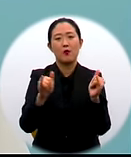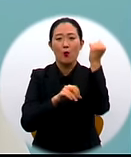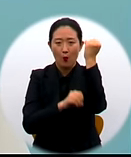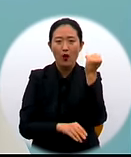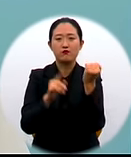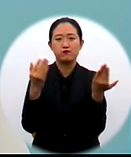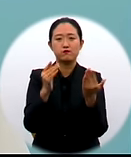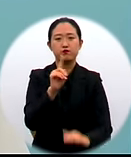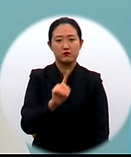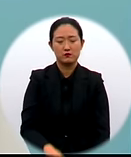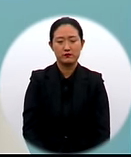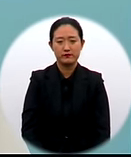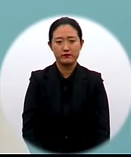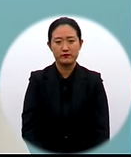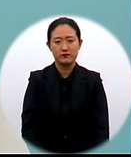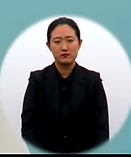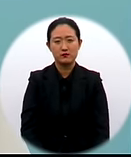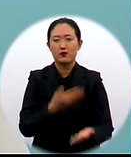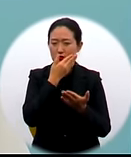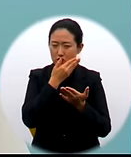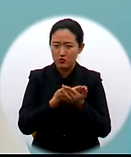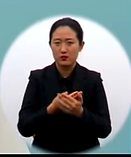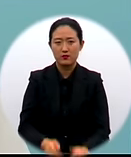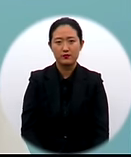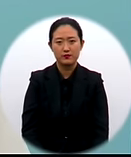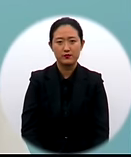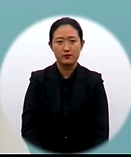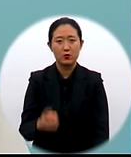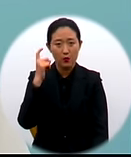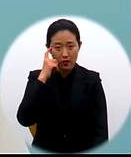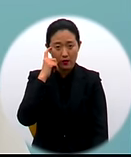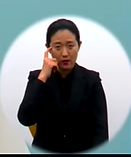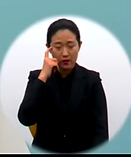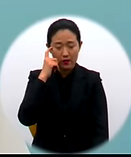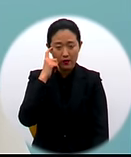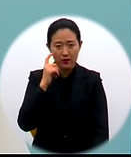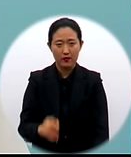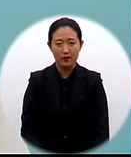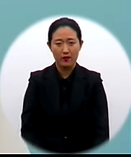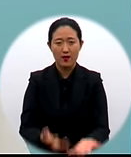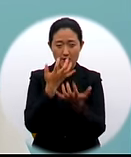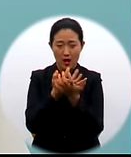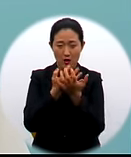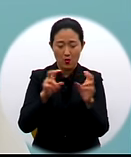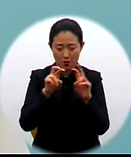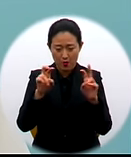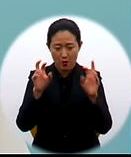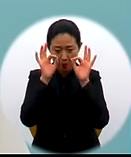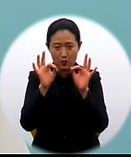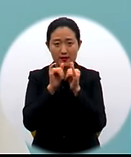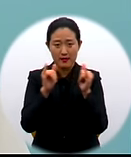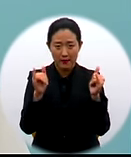왜냐하면 우리가 데이터 분석가라고 하는 사람들이 원래는 전혀 데이터적인 일을 하지 않던 사람들인 경우가